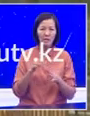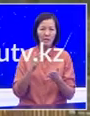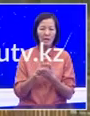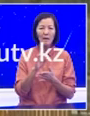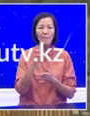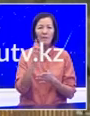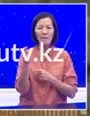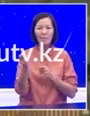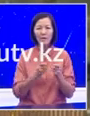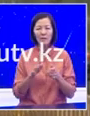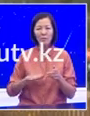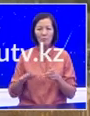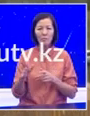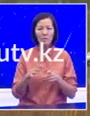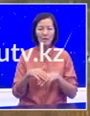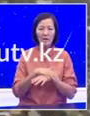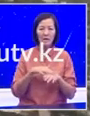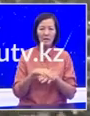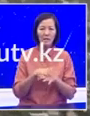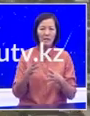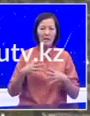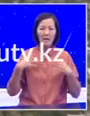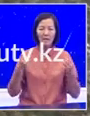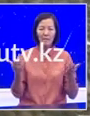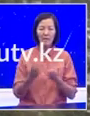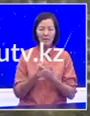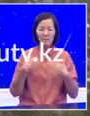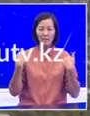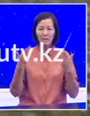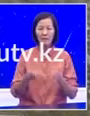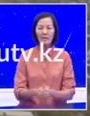қайтты. Амандық Баталып бастаған өңір басшылығымен халқына